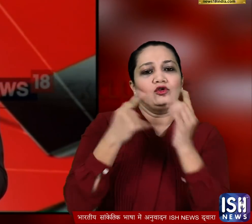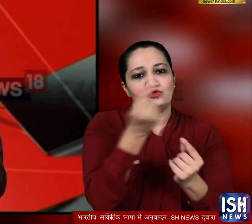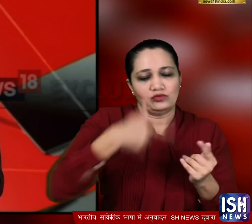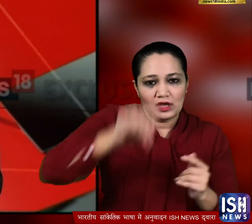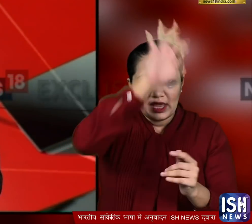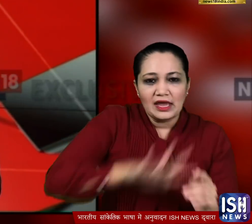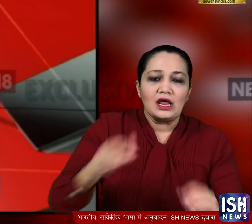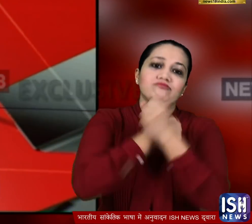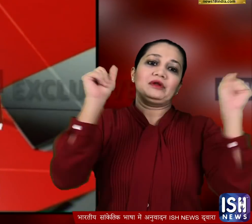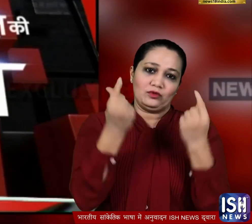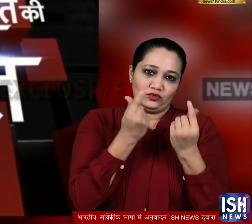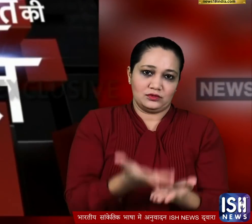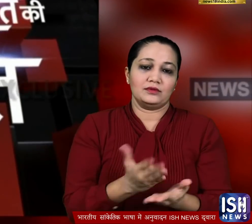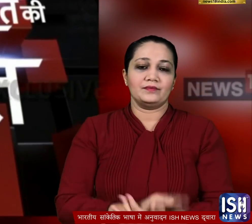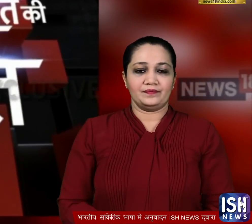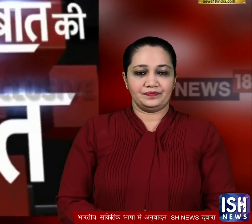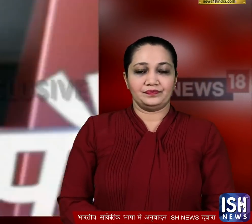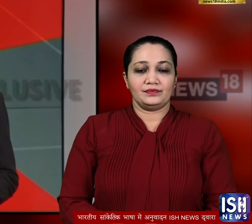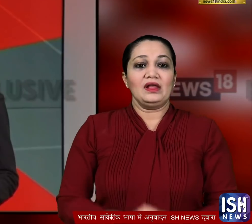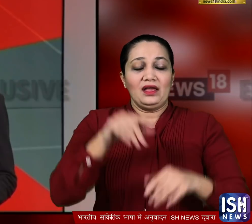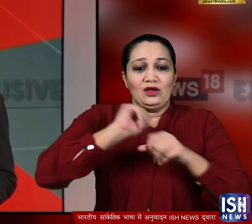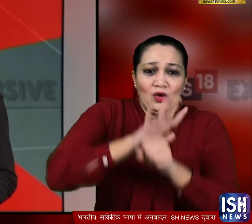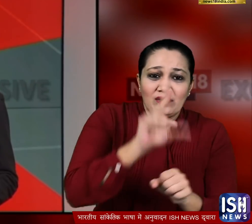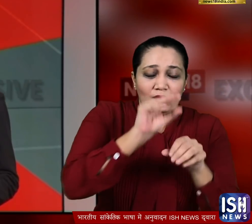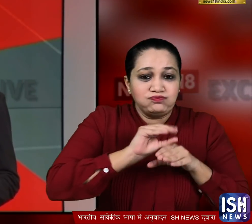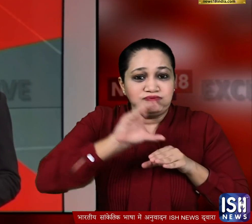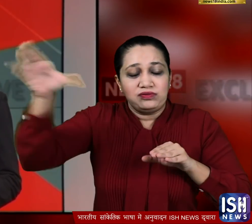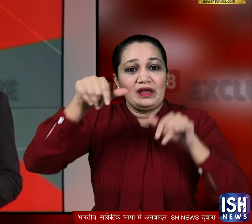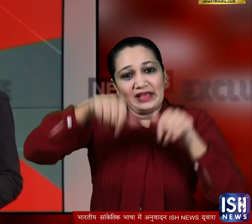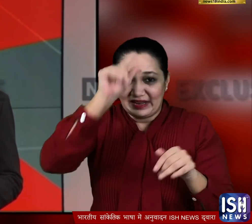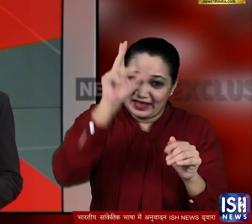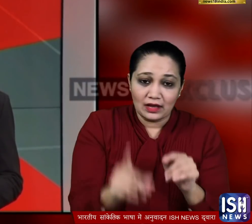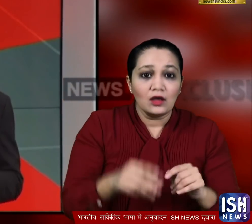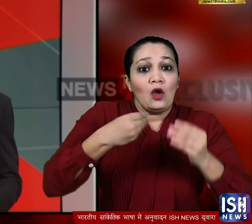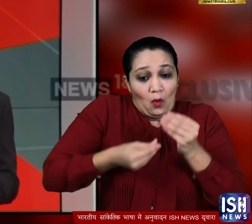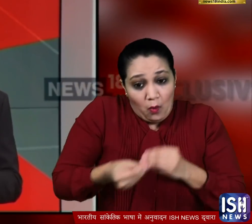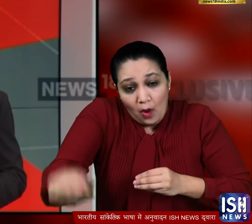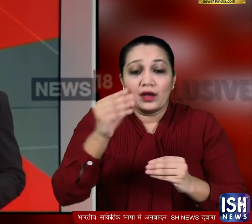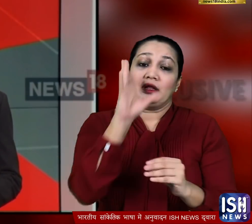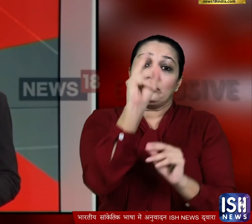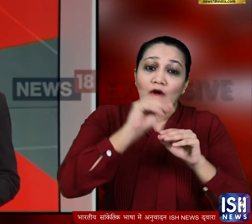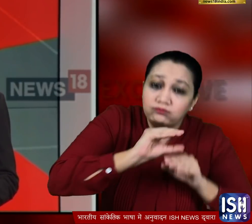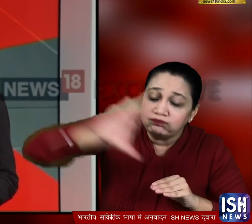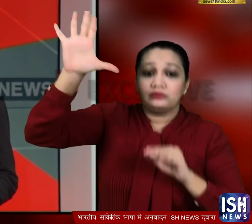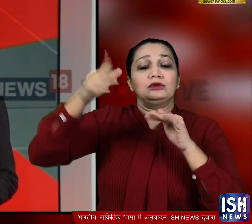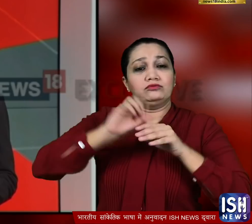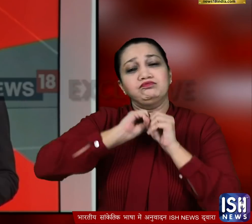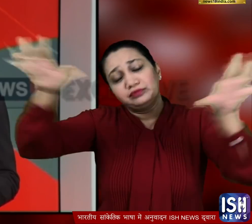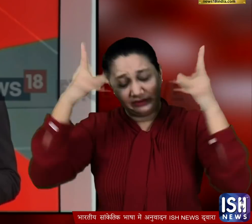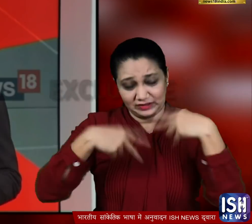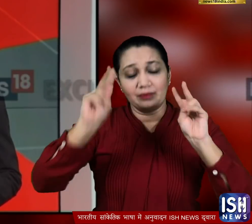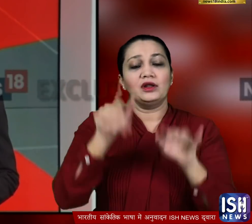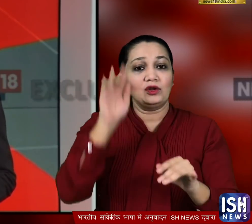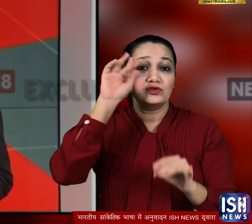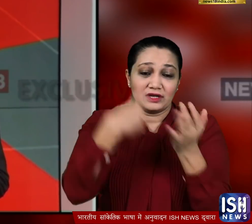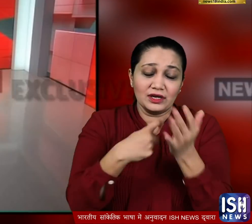देश को आत्मनिर्भर बनाने के काम आ रही है। कोरोना की दूसरी लहर का कहर झेल रहे देश पर तीसरी लहर का खतरा भी मंडरा रहा है। न्यूज़ 18 के